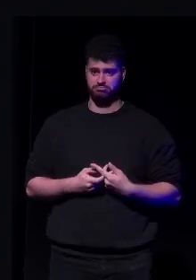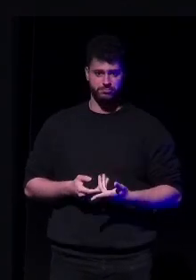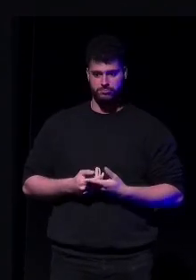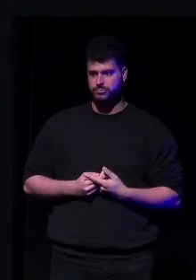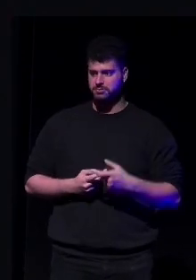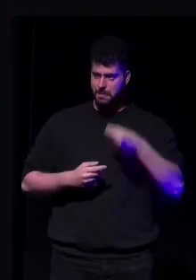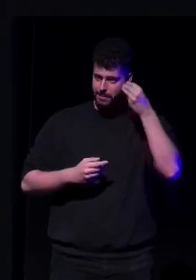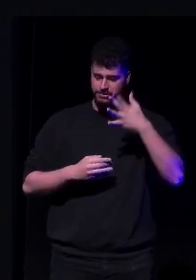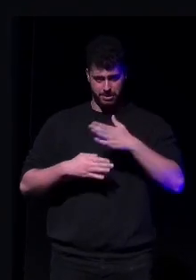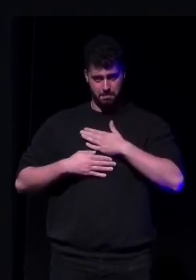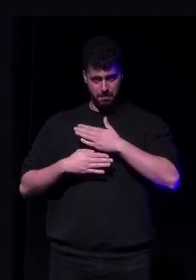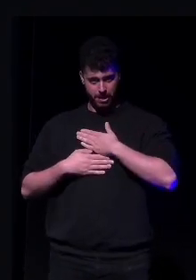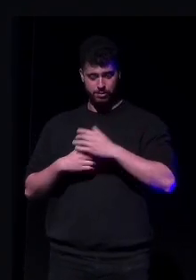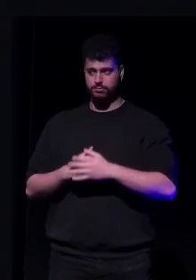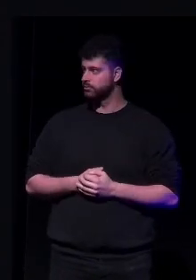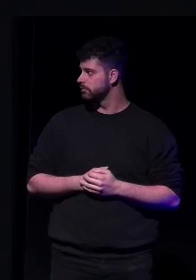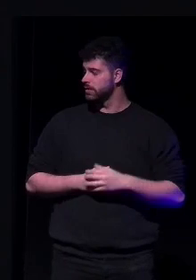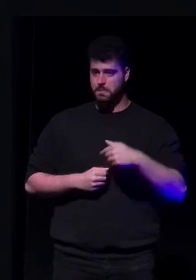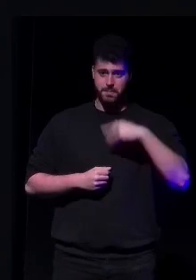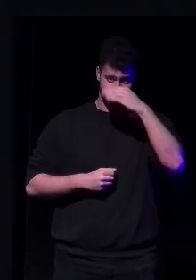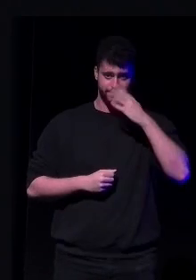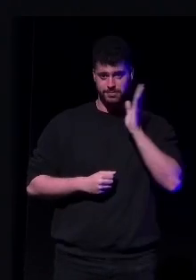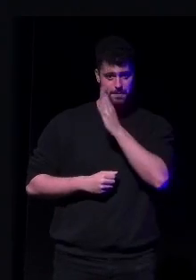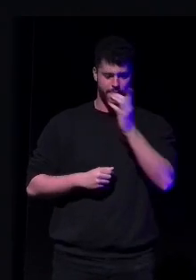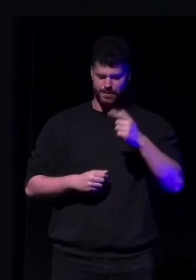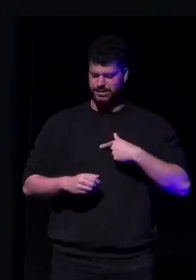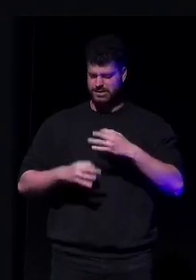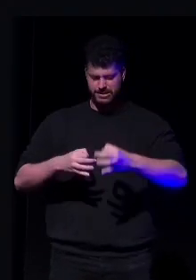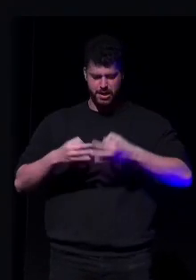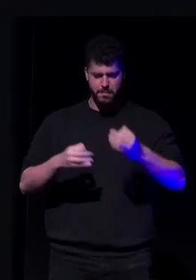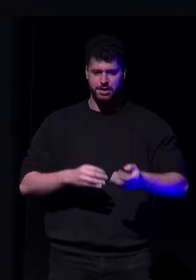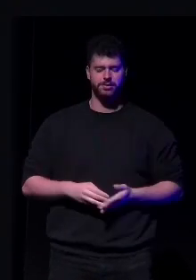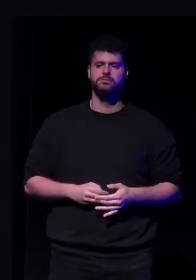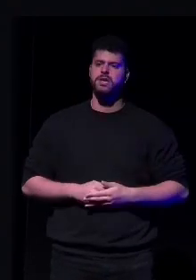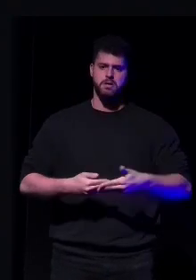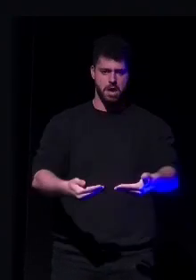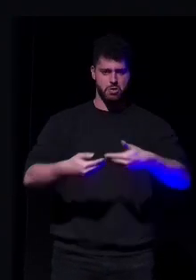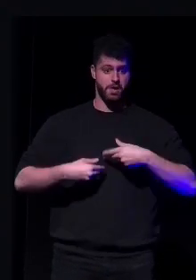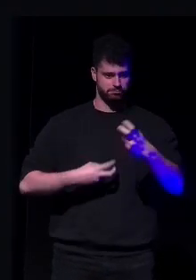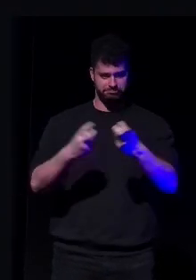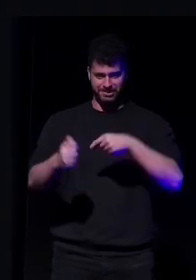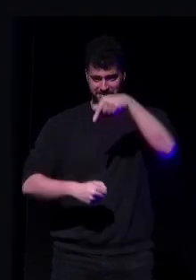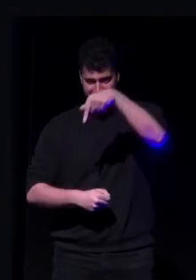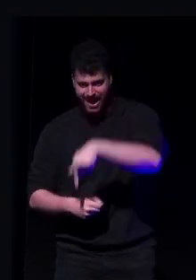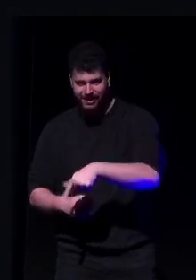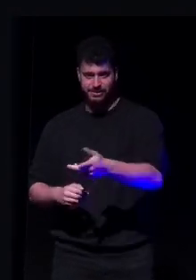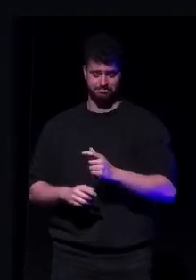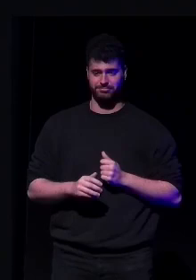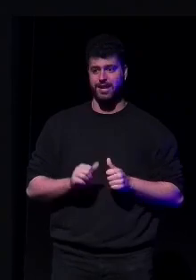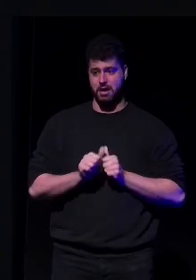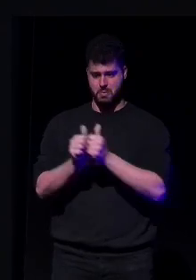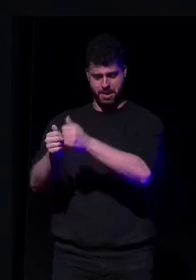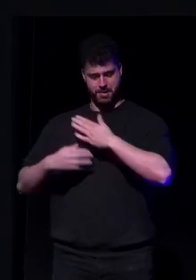considerat per aquest premi. I els meus pares, que sempre em recolzen en tot, i avui fins i tot han vingut aquí a Figueres a acompanyar-me en aquest